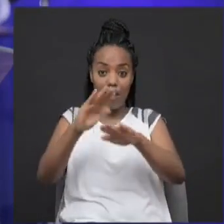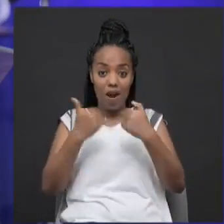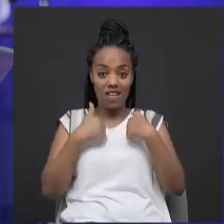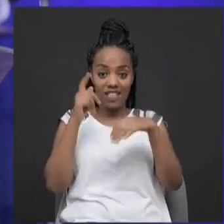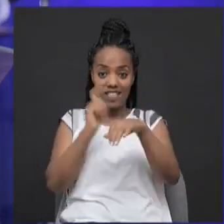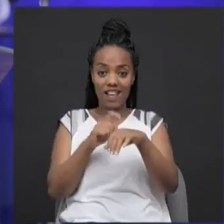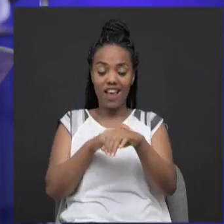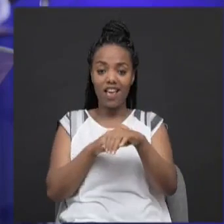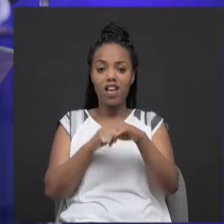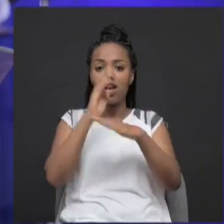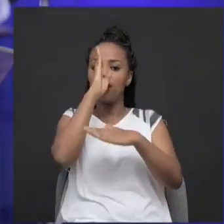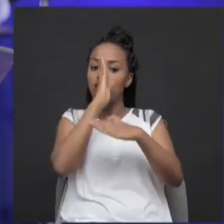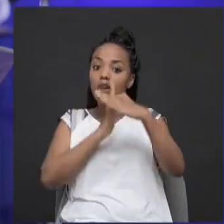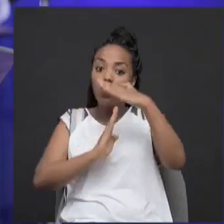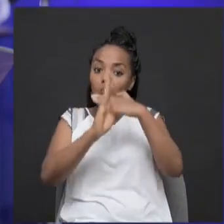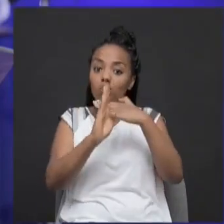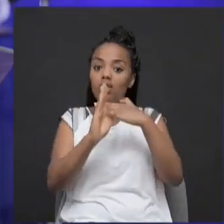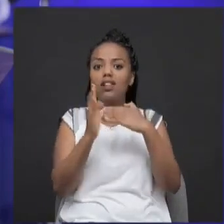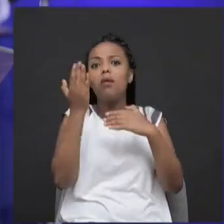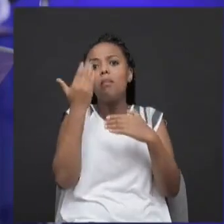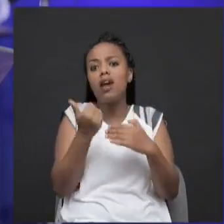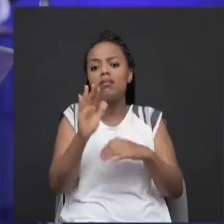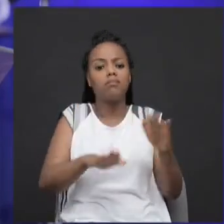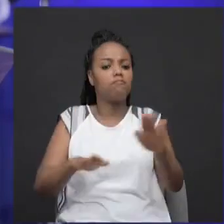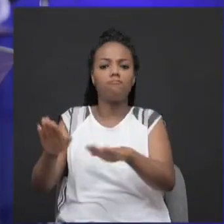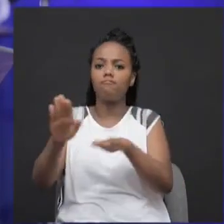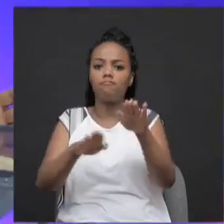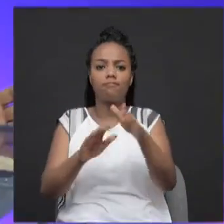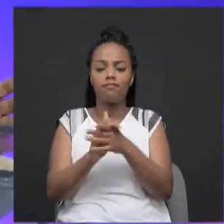ጊዜ ትሁት ሆኖ ነበር የሚመላለሰው